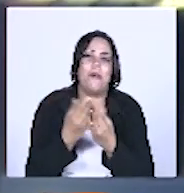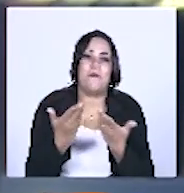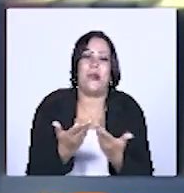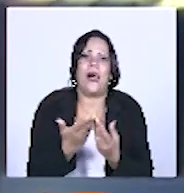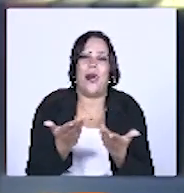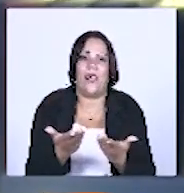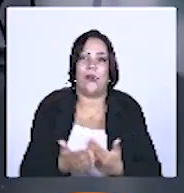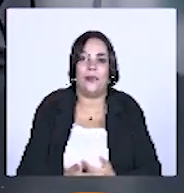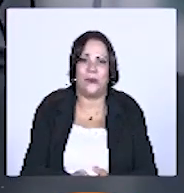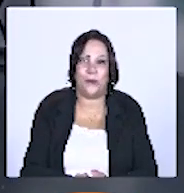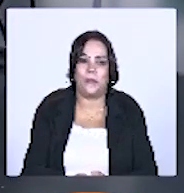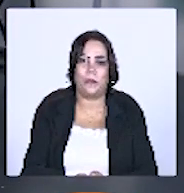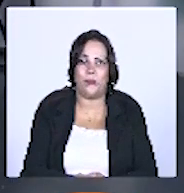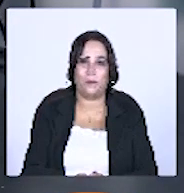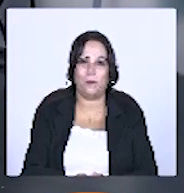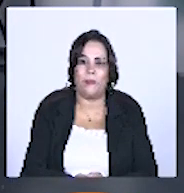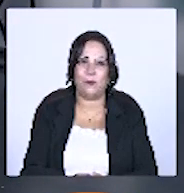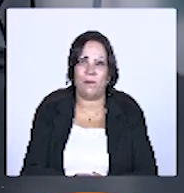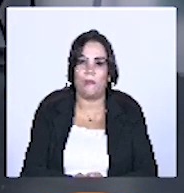هذه الحلقه